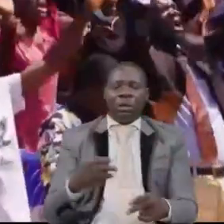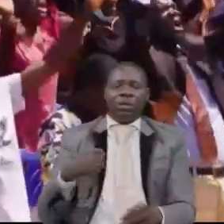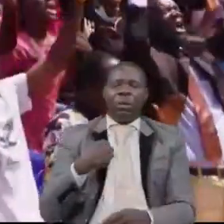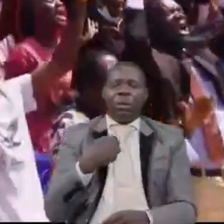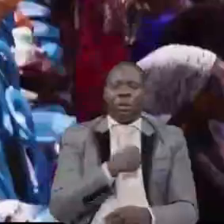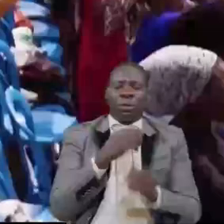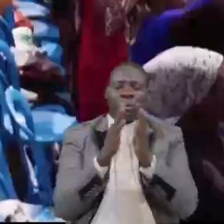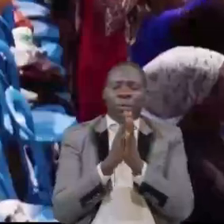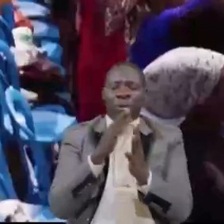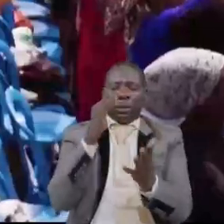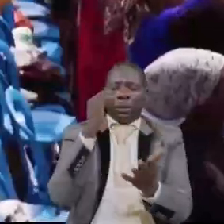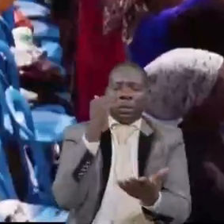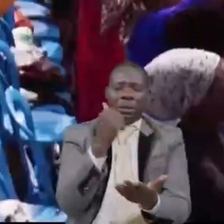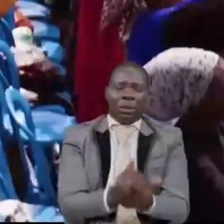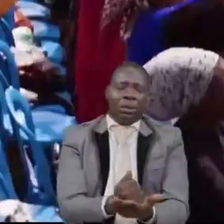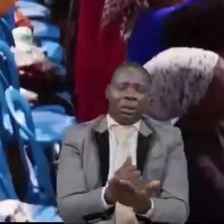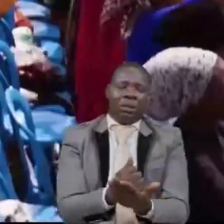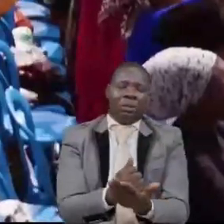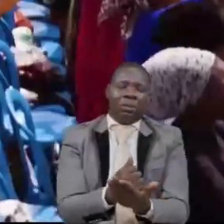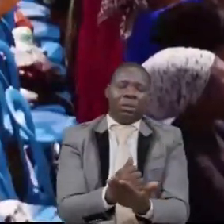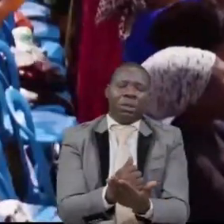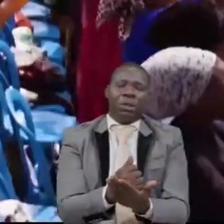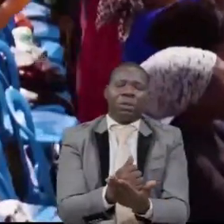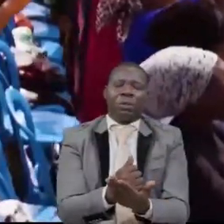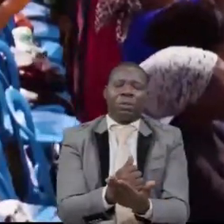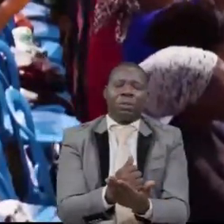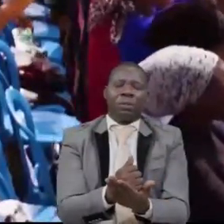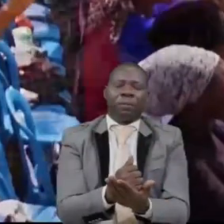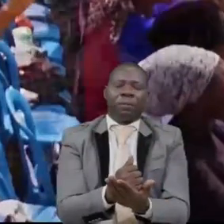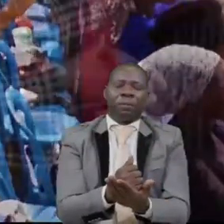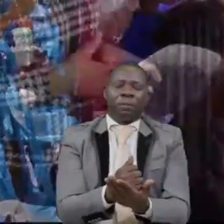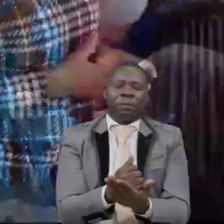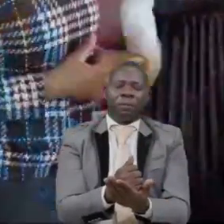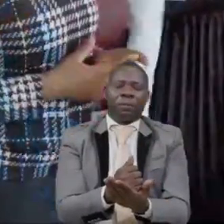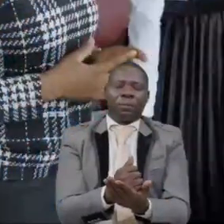prions. C'est fait.